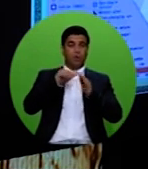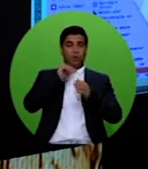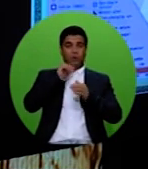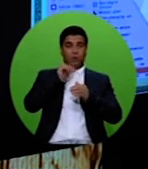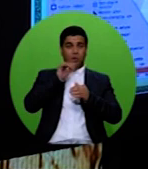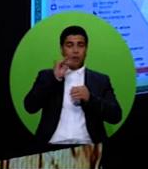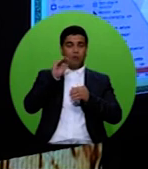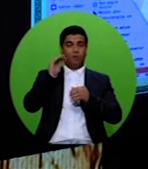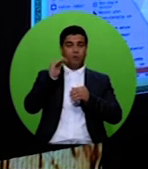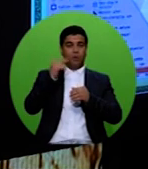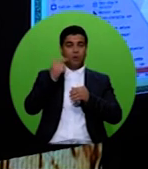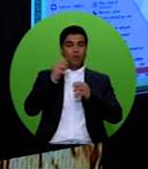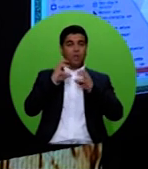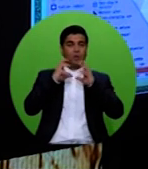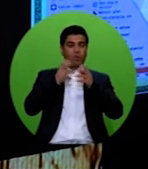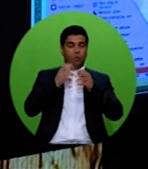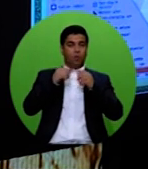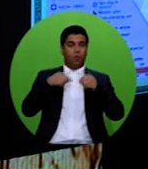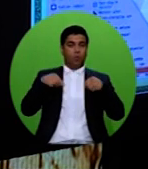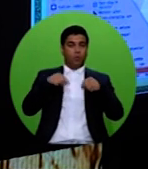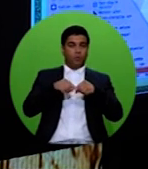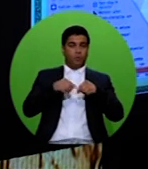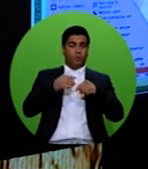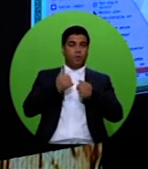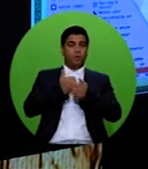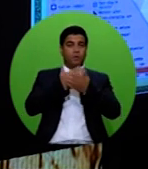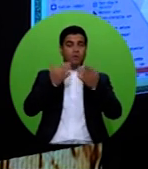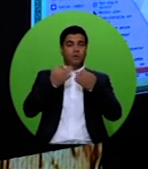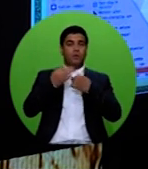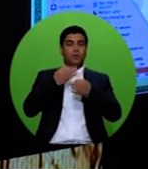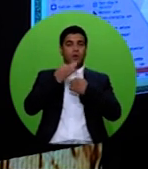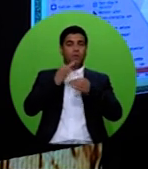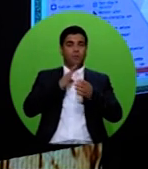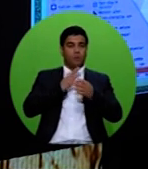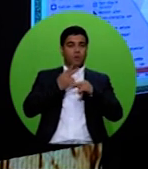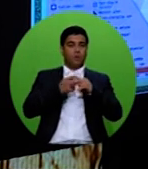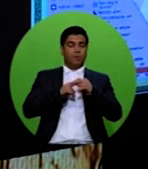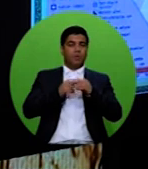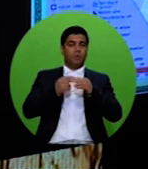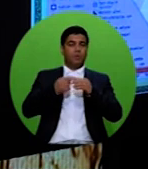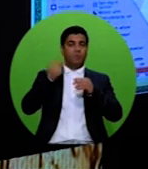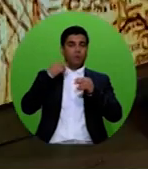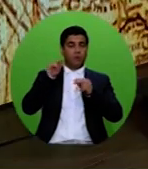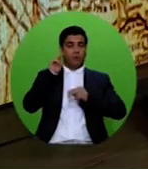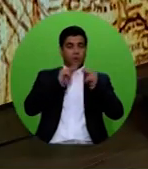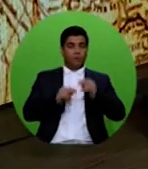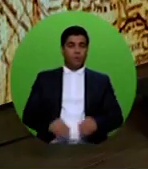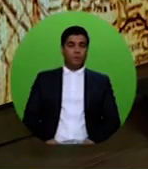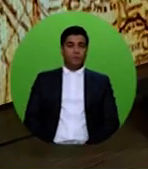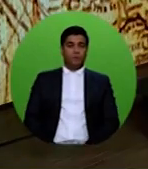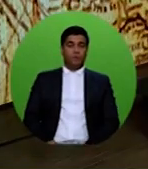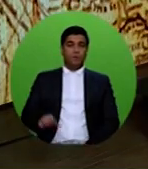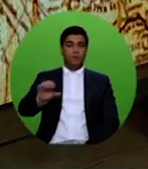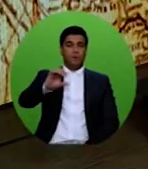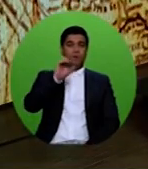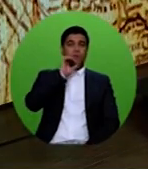Кашкадаринского физико-географического округа. Как мы с вами говорили на прошлом занятии, ребят, с